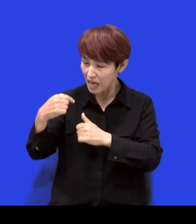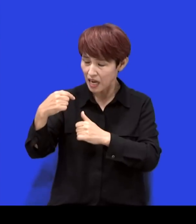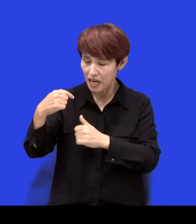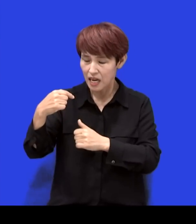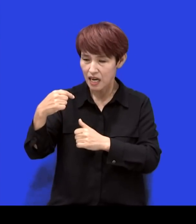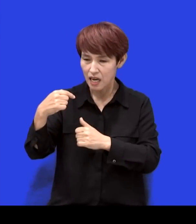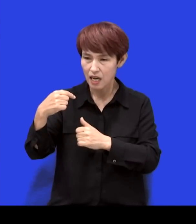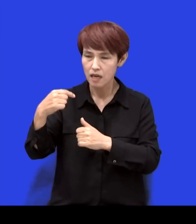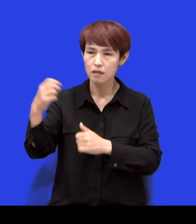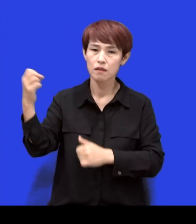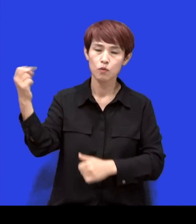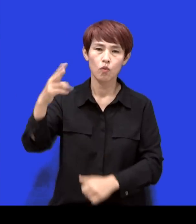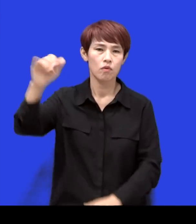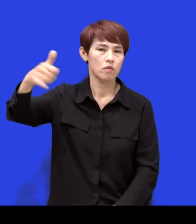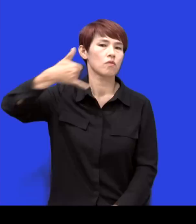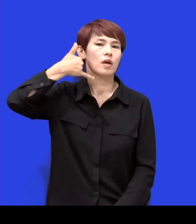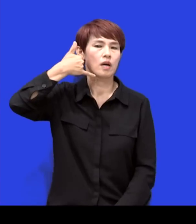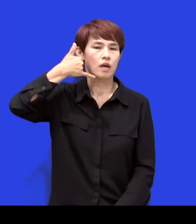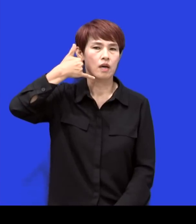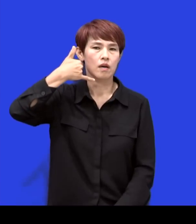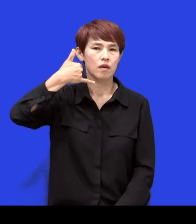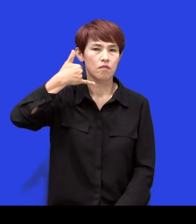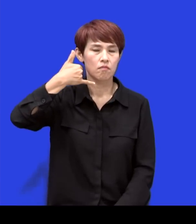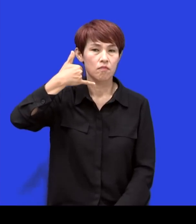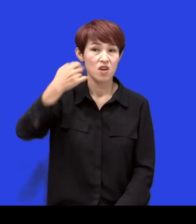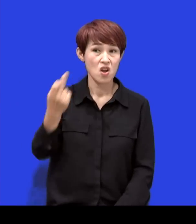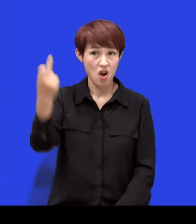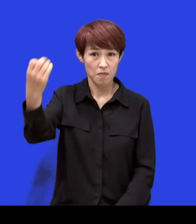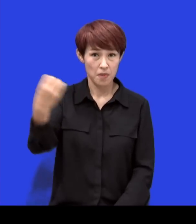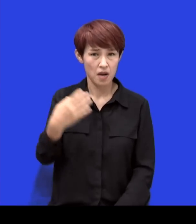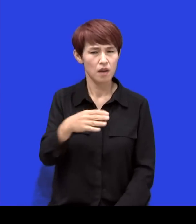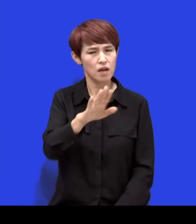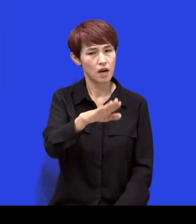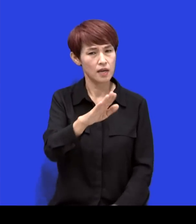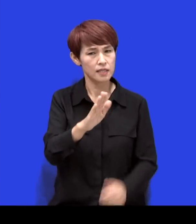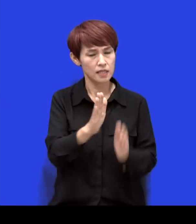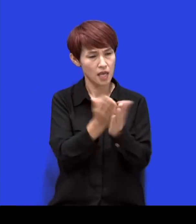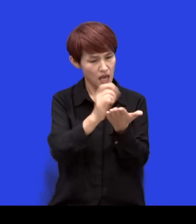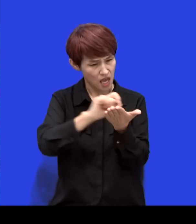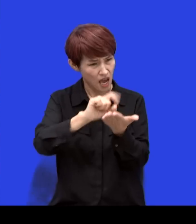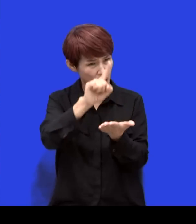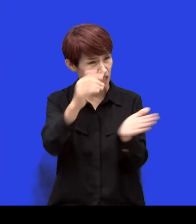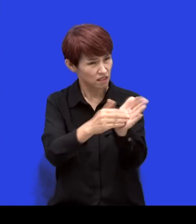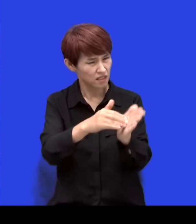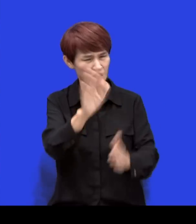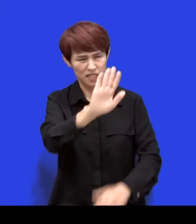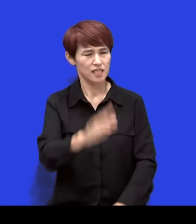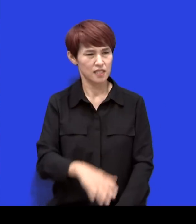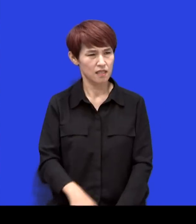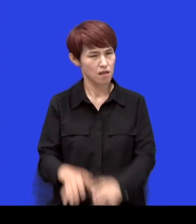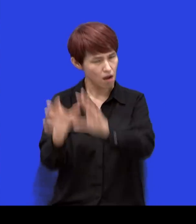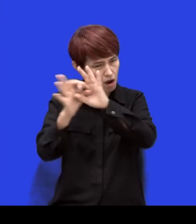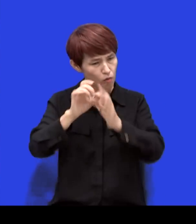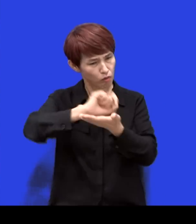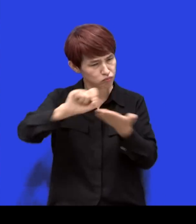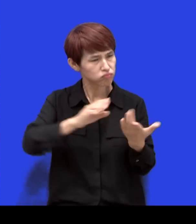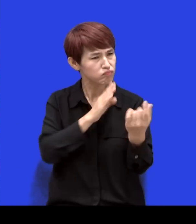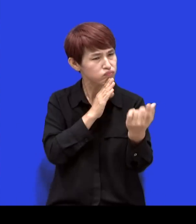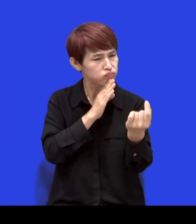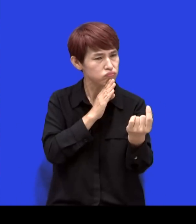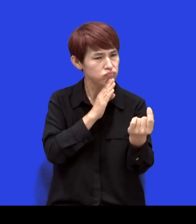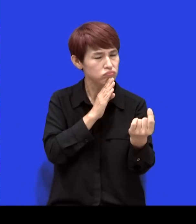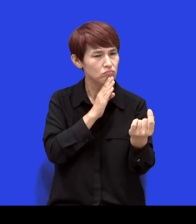저 형이 좀 이따 다시 전화 가서 제가 안 받을까 봐 야, 너 이 소설 하나 쓰고 말 거 아니잖아. 계속 다음 작품 쓸 거